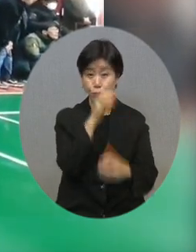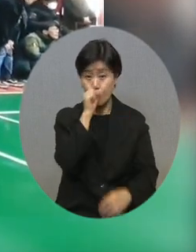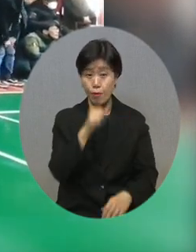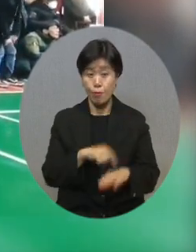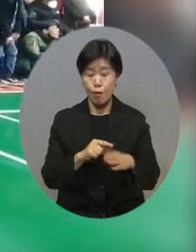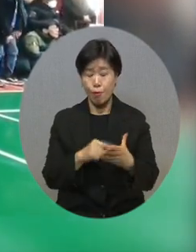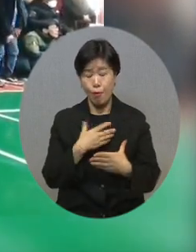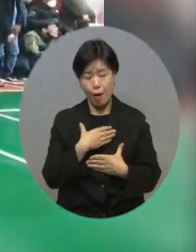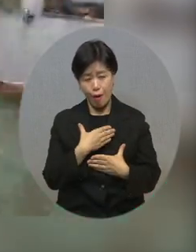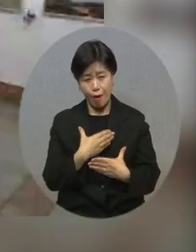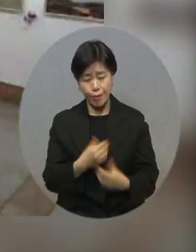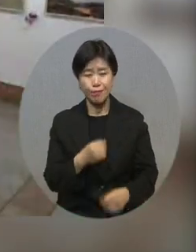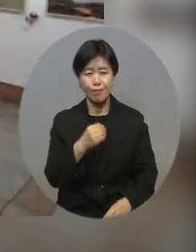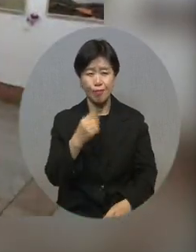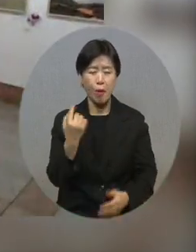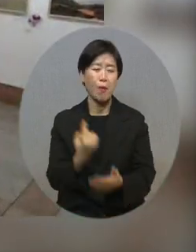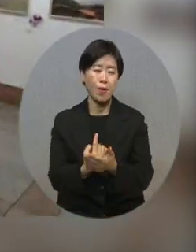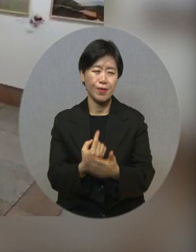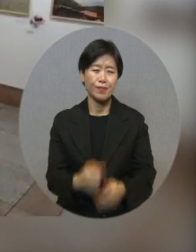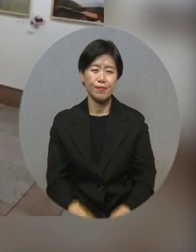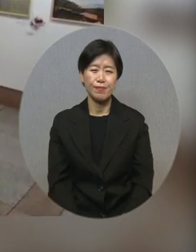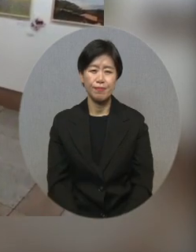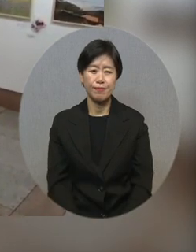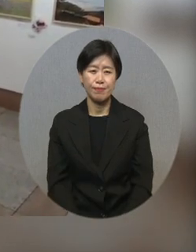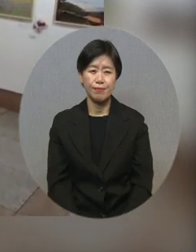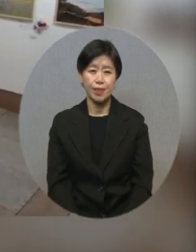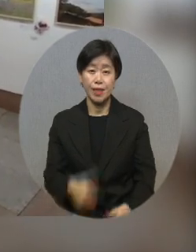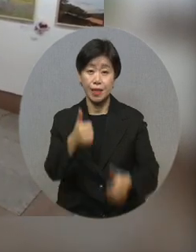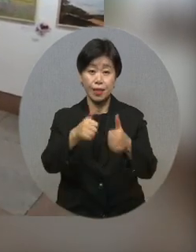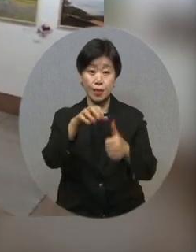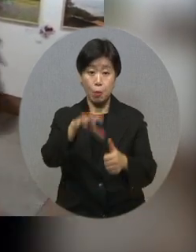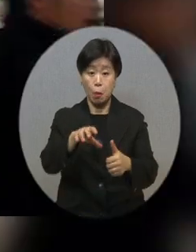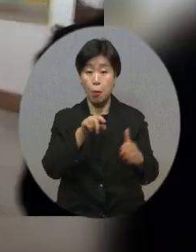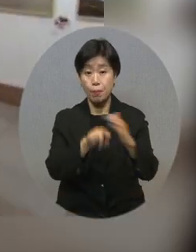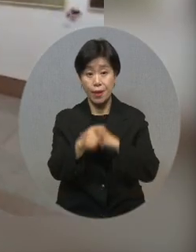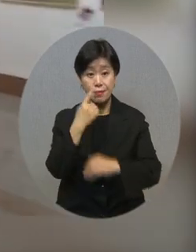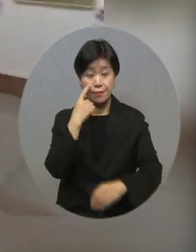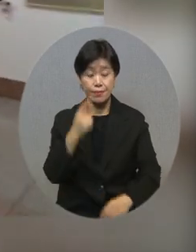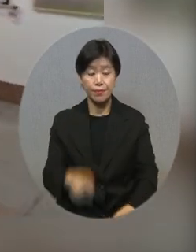만큼도 자, 한번 경기장 안으로 들어가 보도록 하겠습니다.